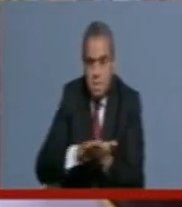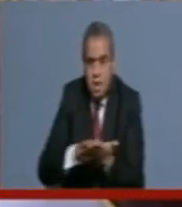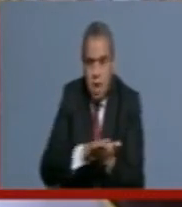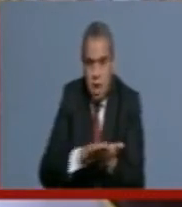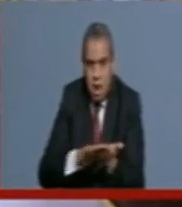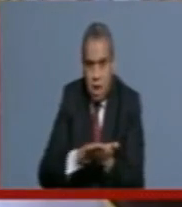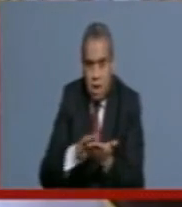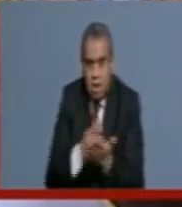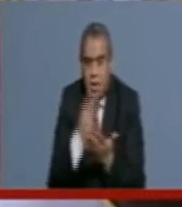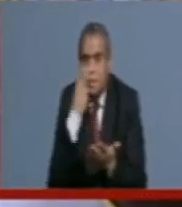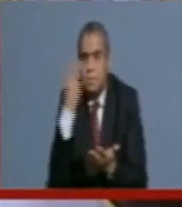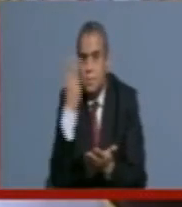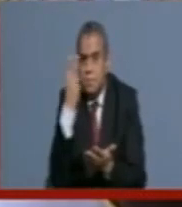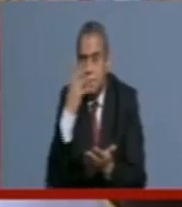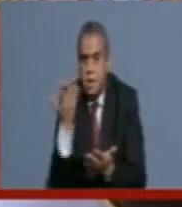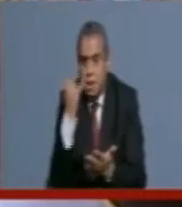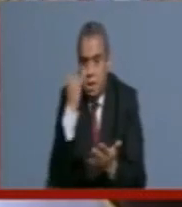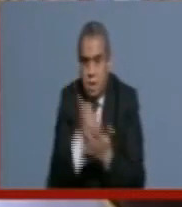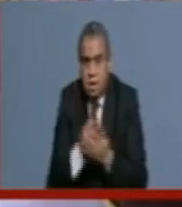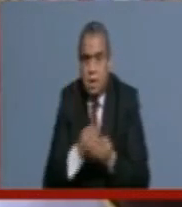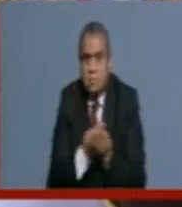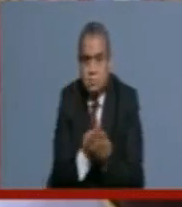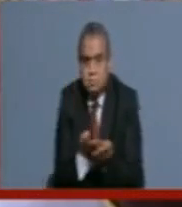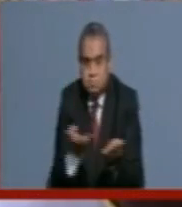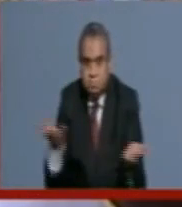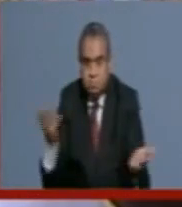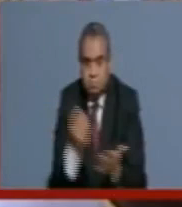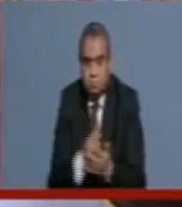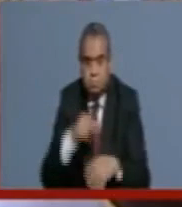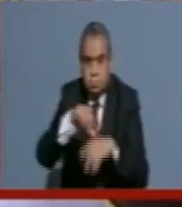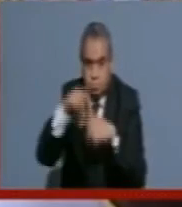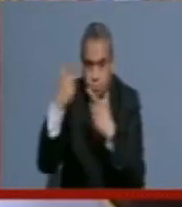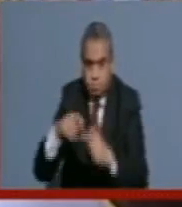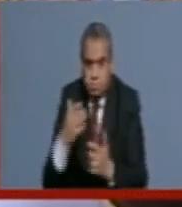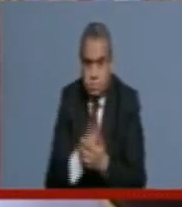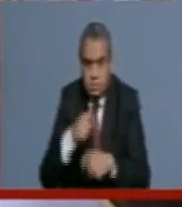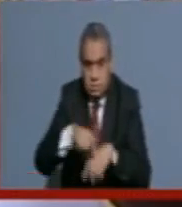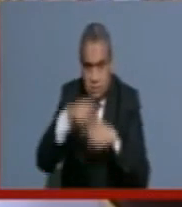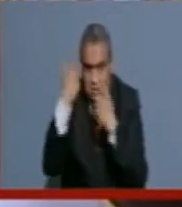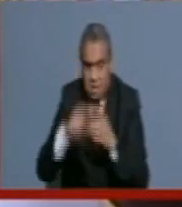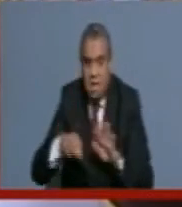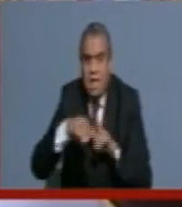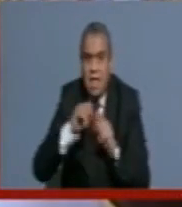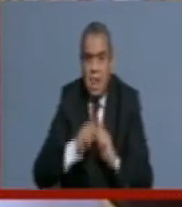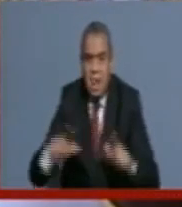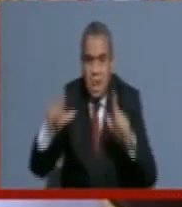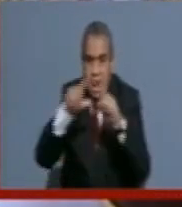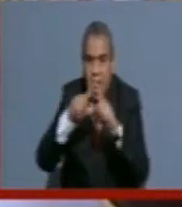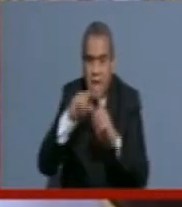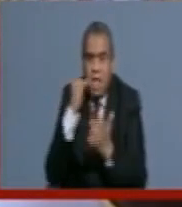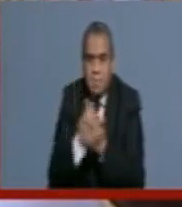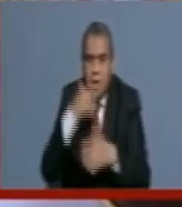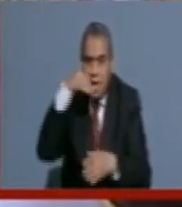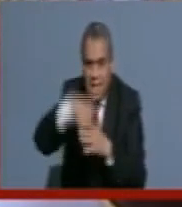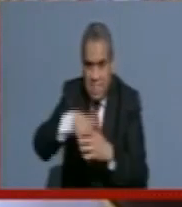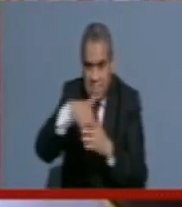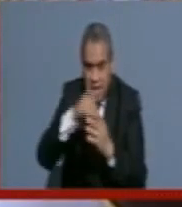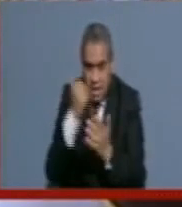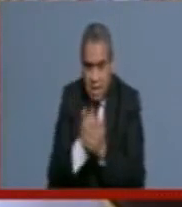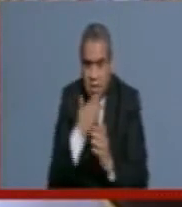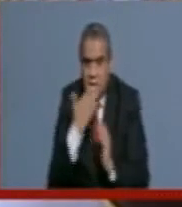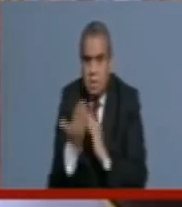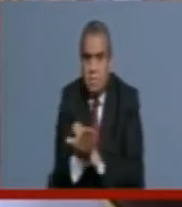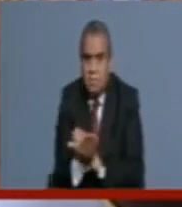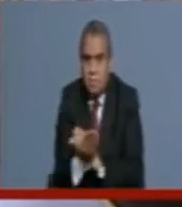برايل ده وزعناه على كافة اللجان الفرعية في جمهورية مصر العربية. هو كارت بيتم وضع فيه